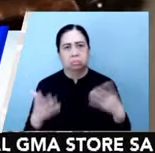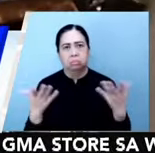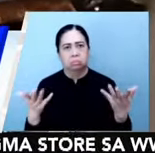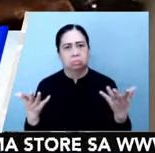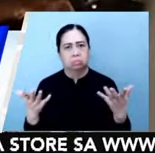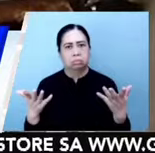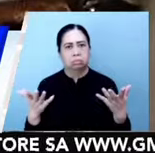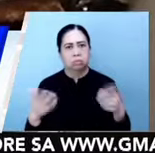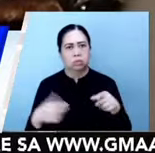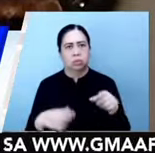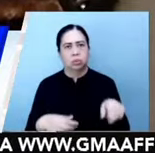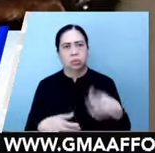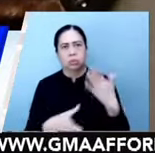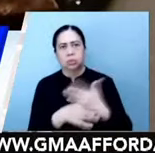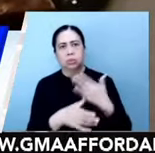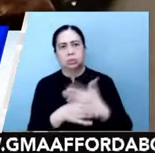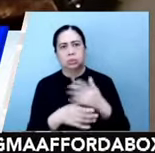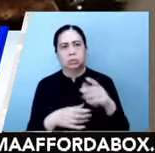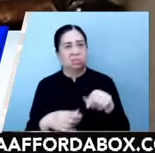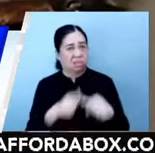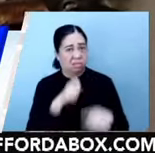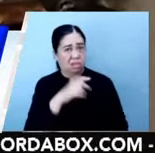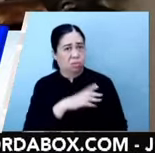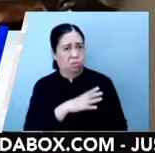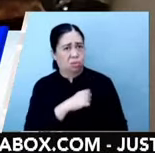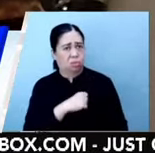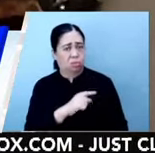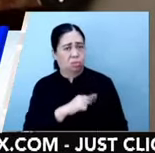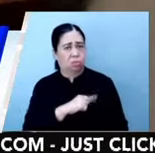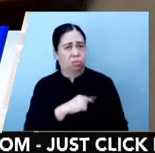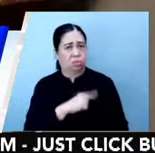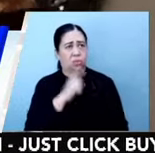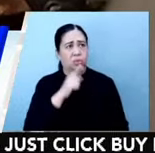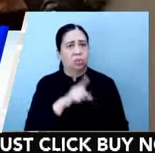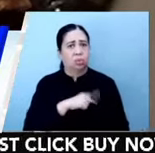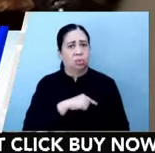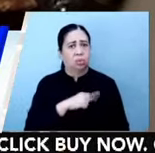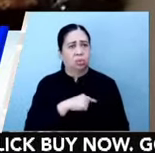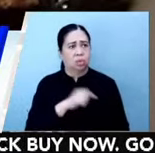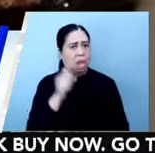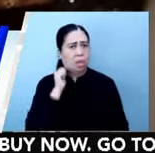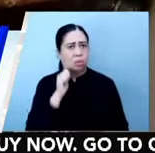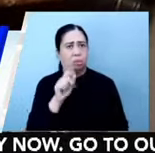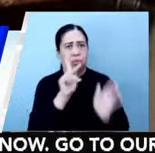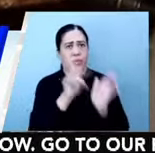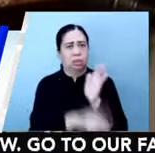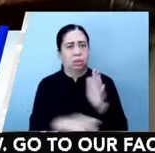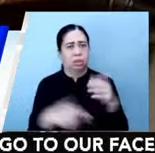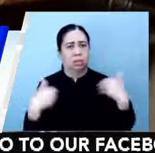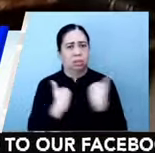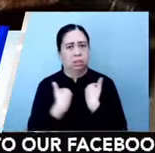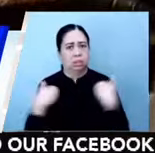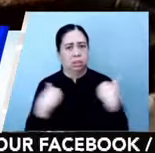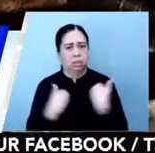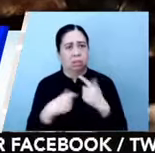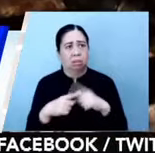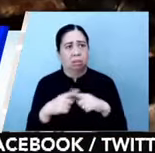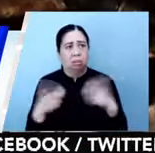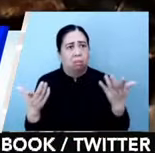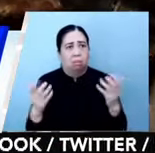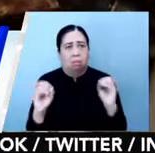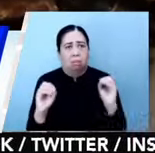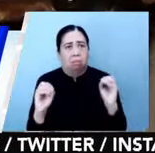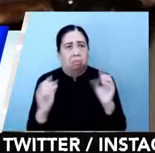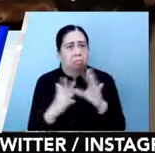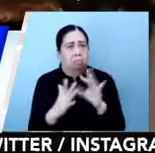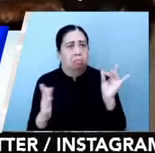yun. Hindi po yung konsensya na pinatay na sa... Ako, talaga, konsensya ako. Ayaw ko talaga pumapatay ng hayop. Pero anong magagawa mo?